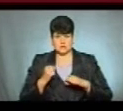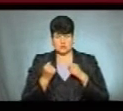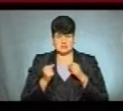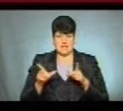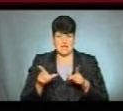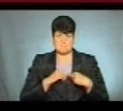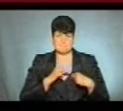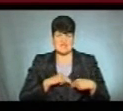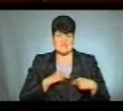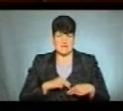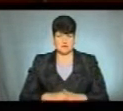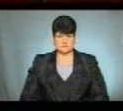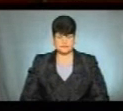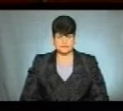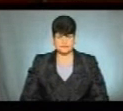партнери.